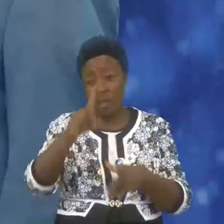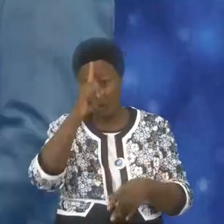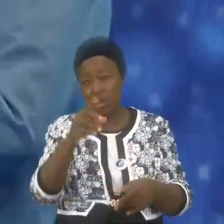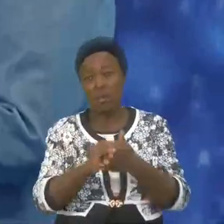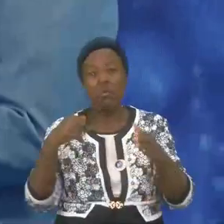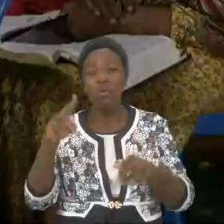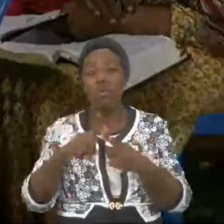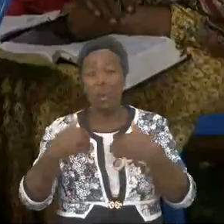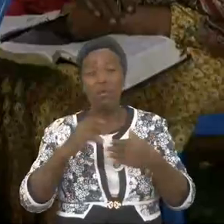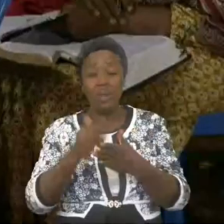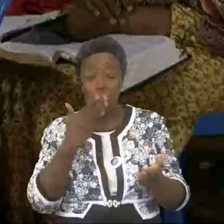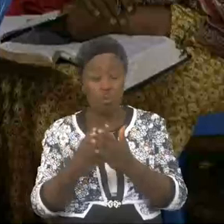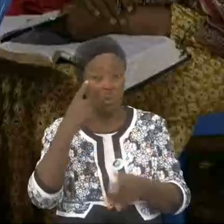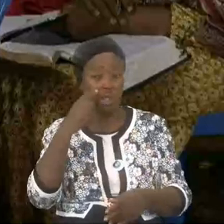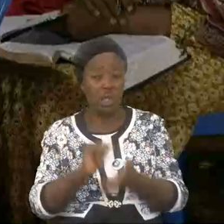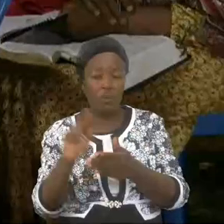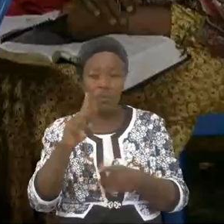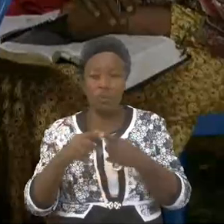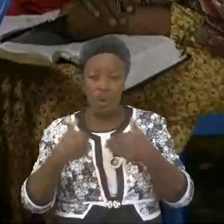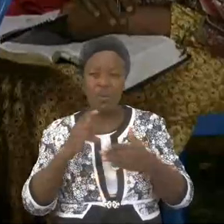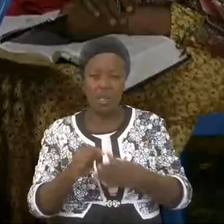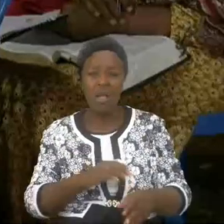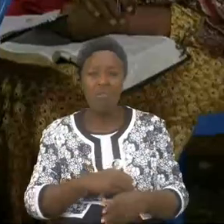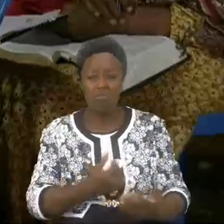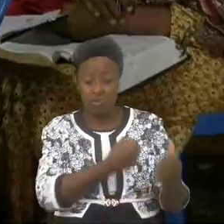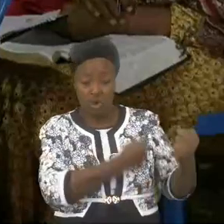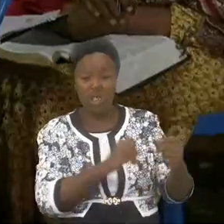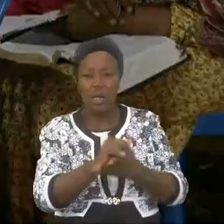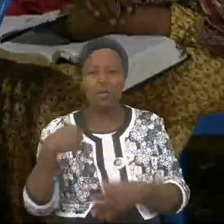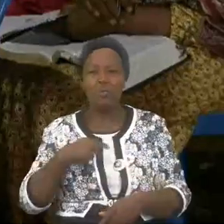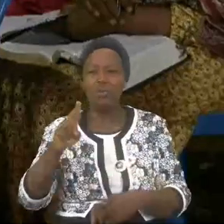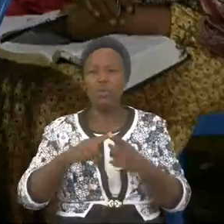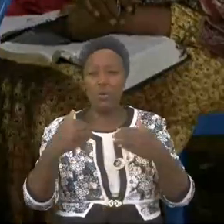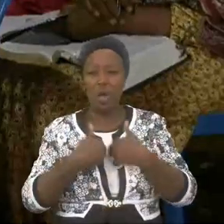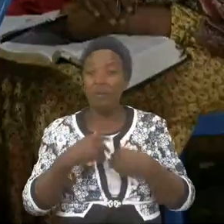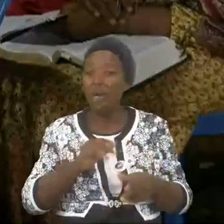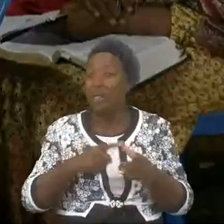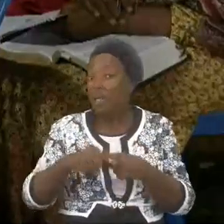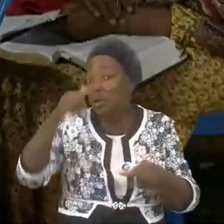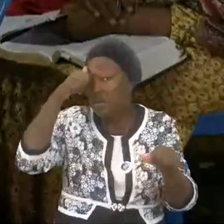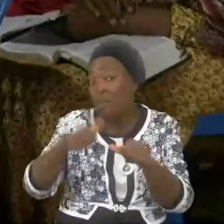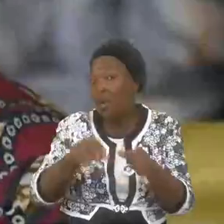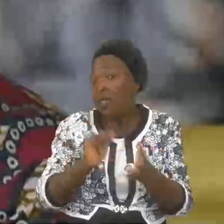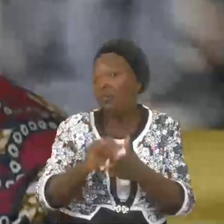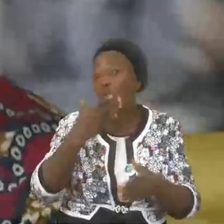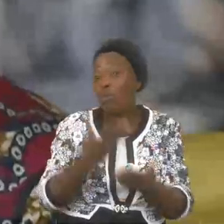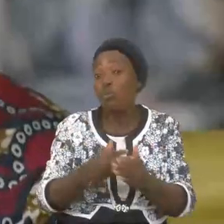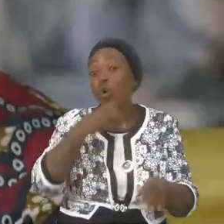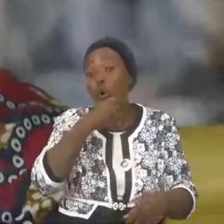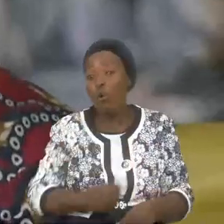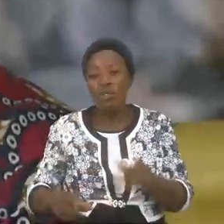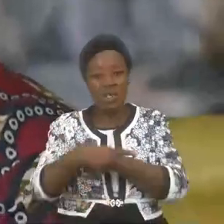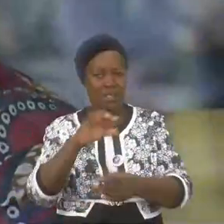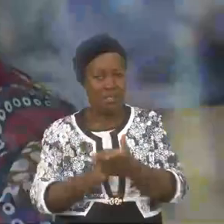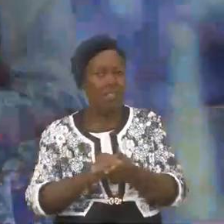avait avant. La vision qu'on avait. Et le courage qu'on avait. Oh, je me rappelle les beaux vieux jours. Ce